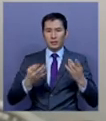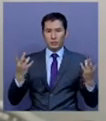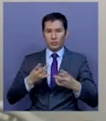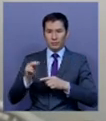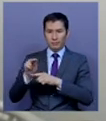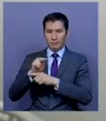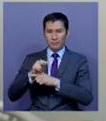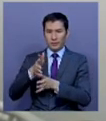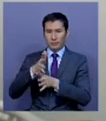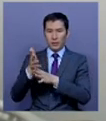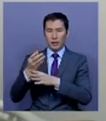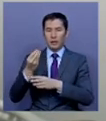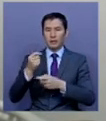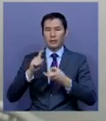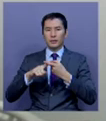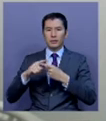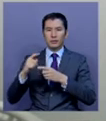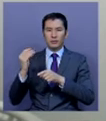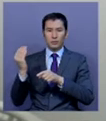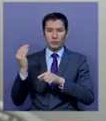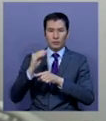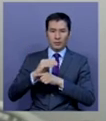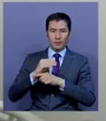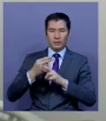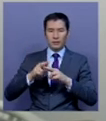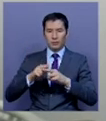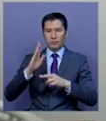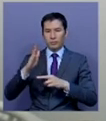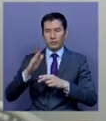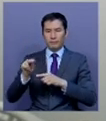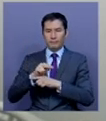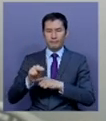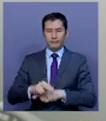ақша бөлінгеніне байланысты ол бекіту жұмыстарда, күшейту жұмыстарда жүргізіледі.